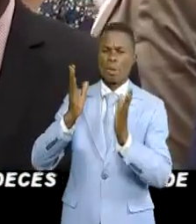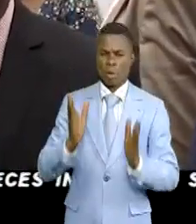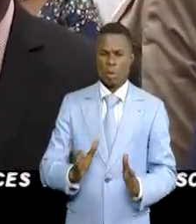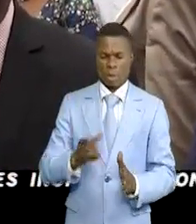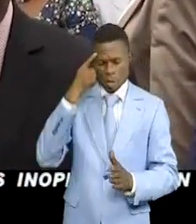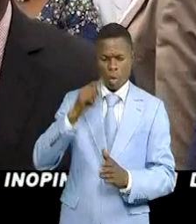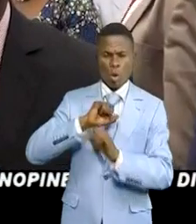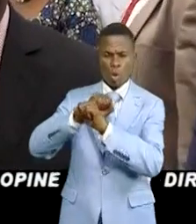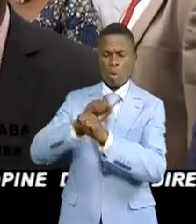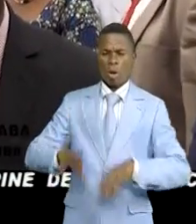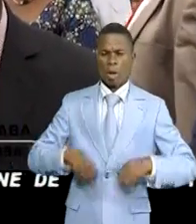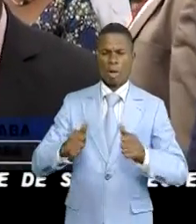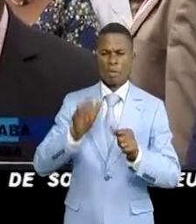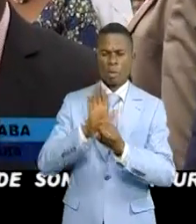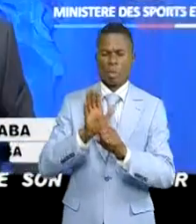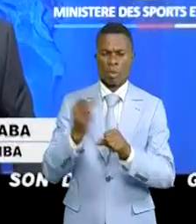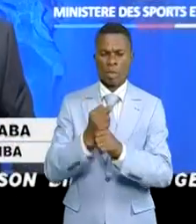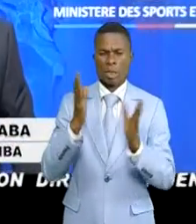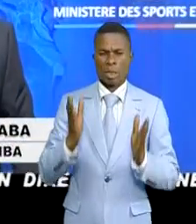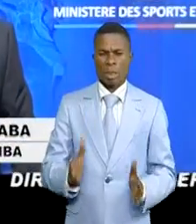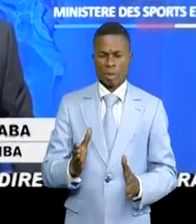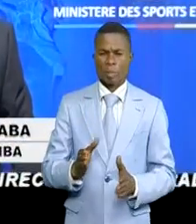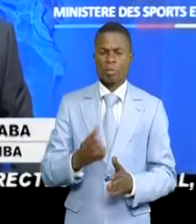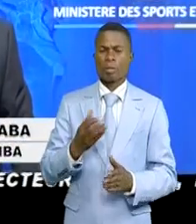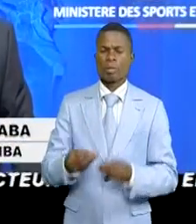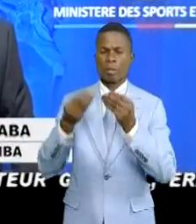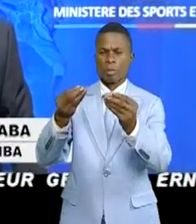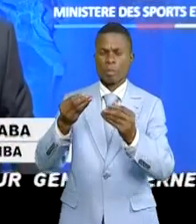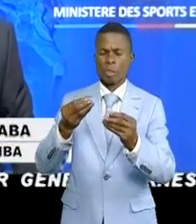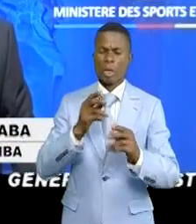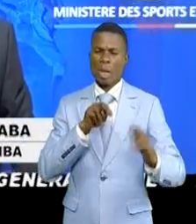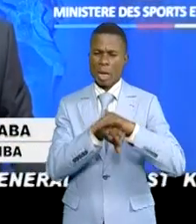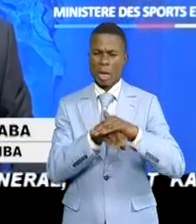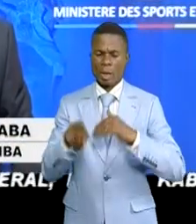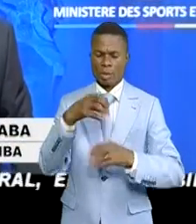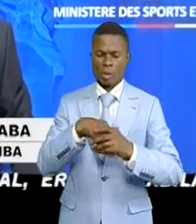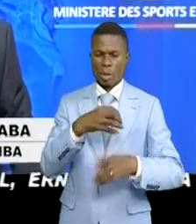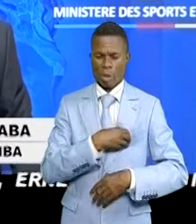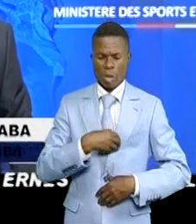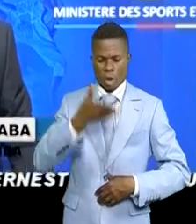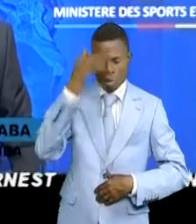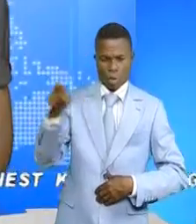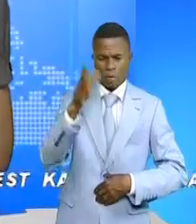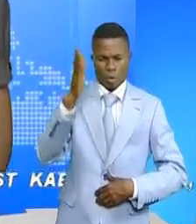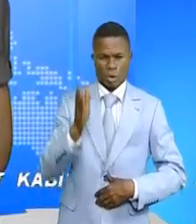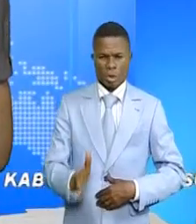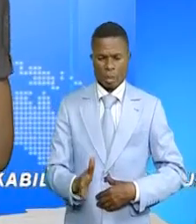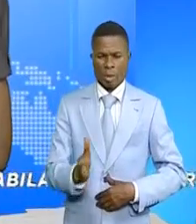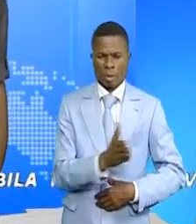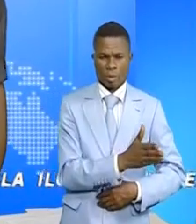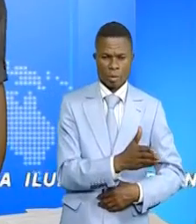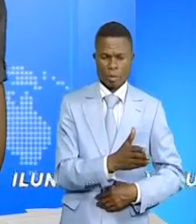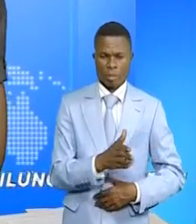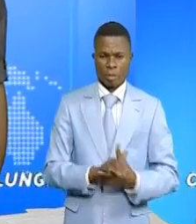pour préserver la vie de nos agents. Nous vous avons porté dans nos cœurs et cela à jamais.